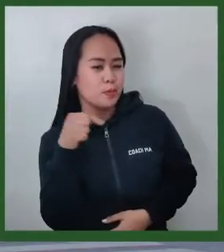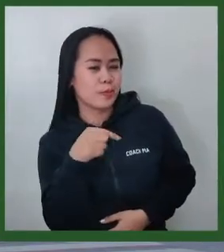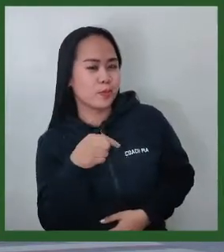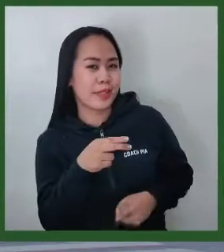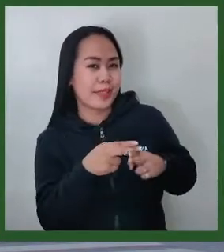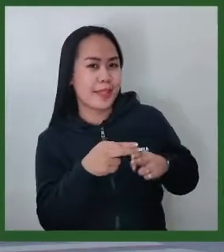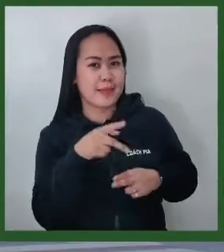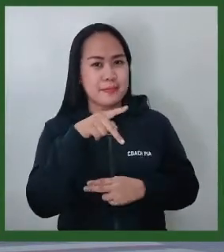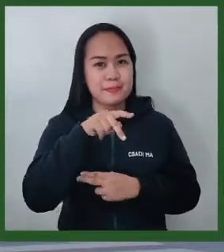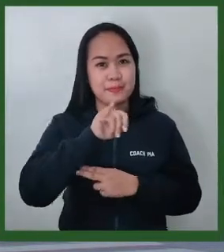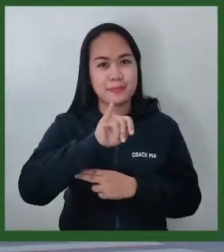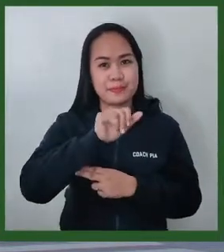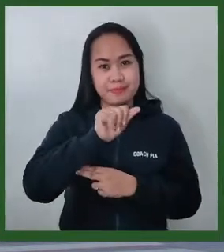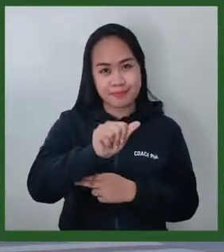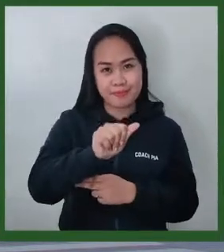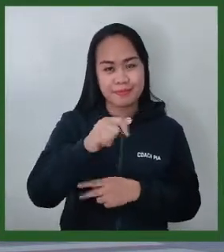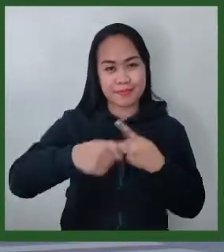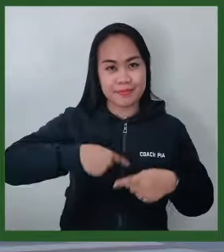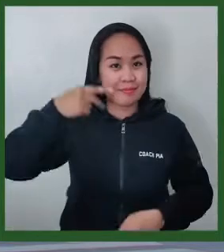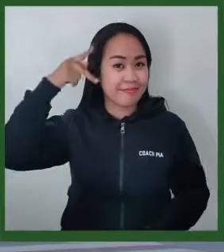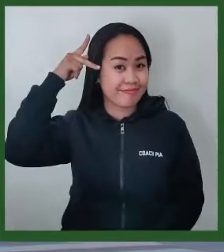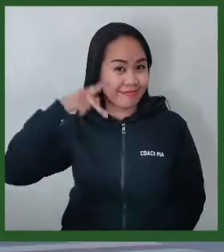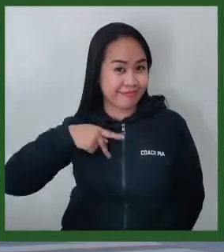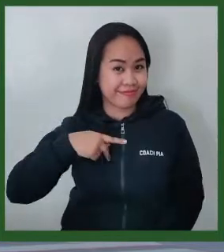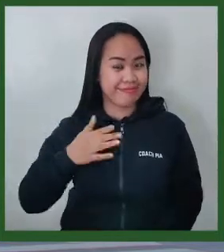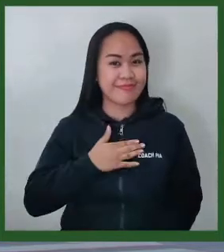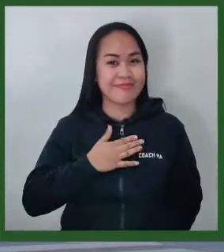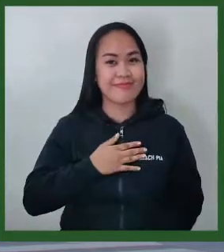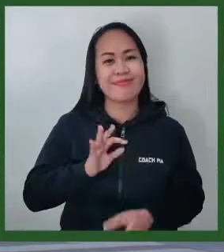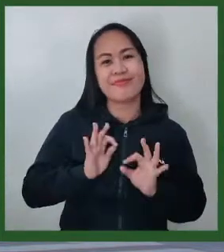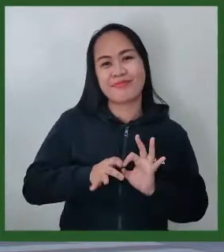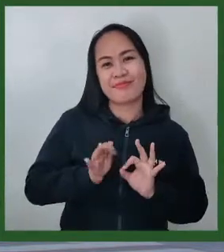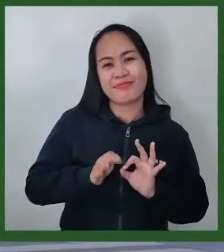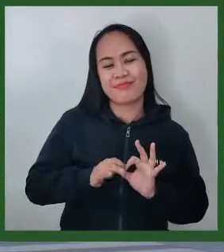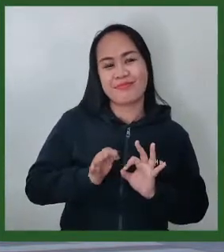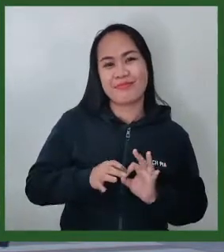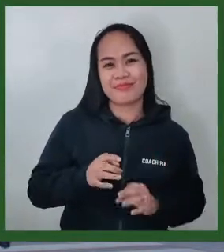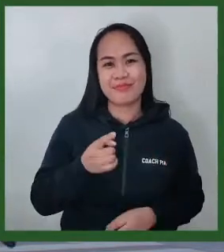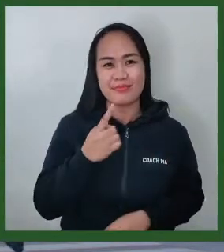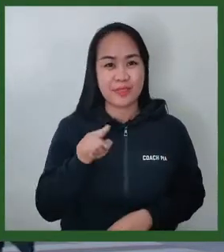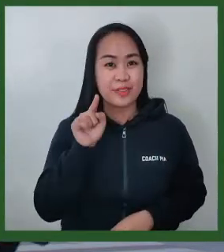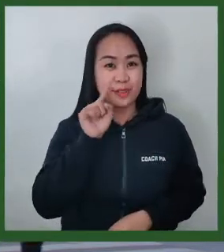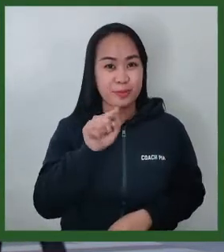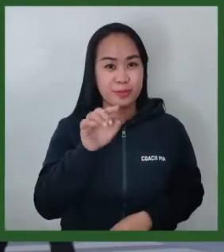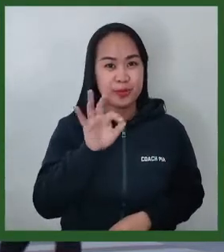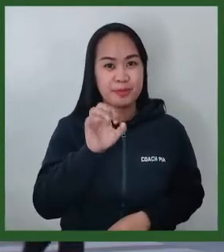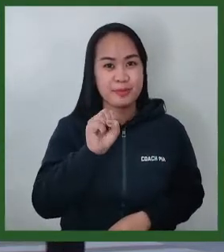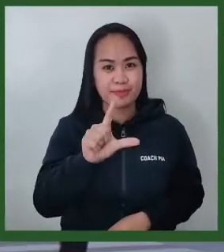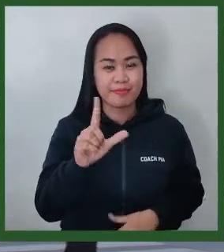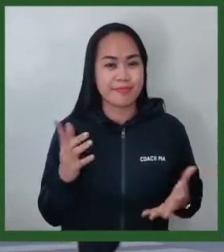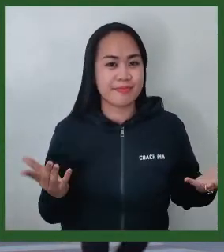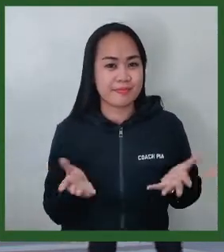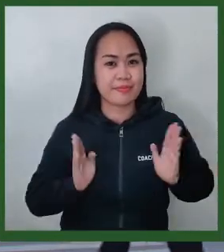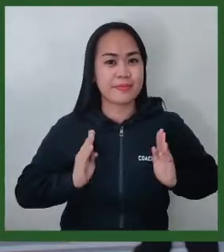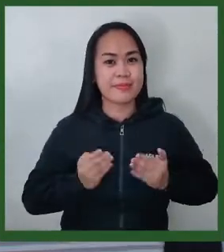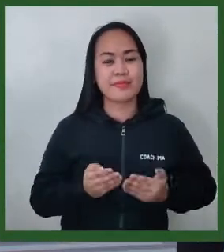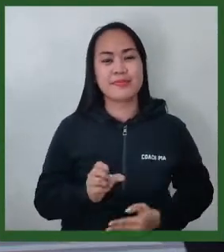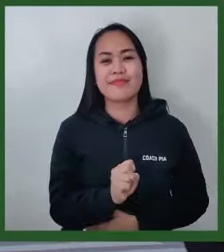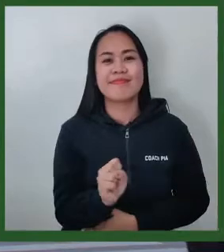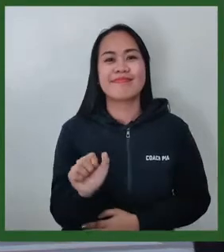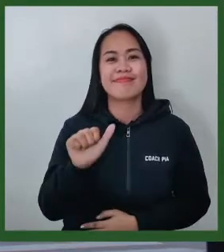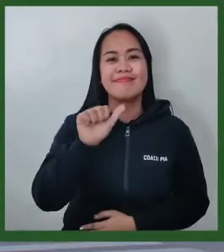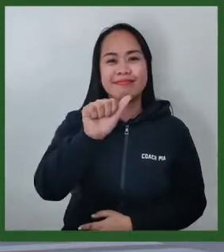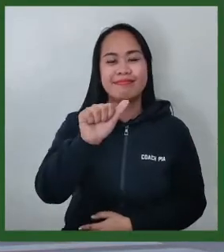Ma'am Pia. Siya po ang ating official translator of sign language translator sa Barangay San Antonio.